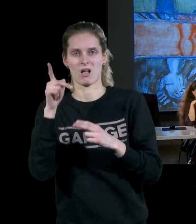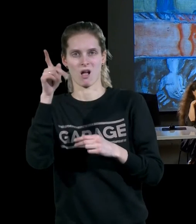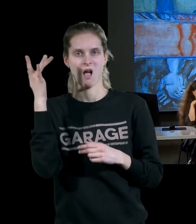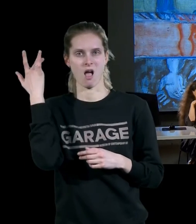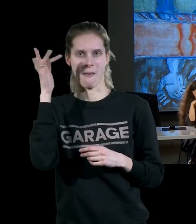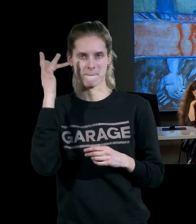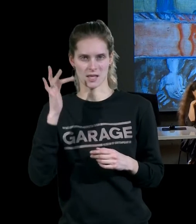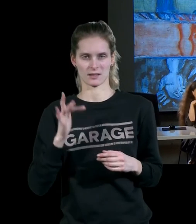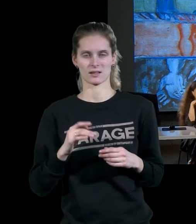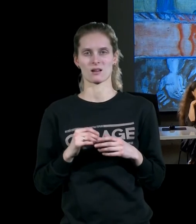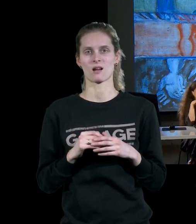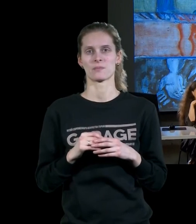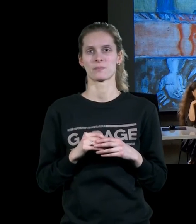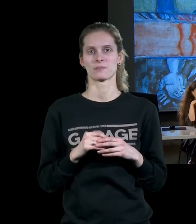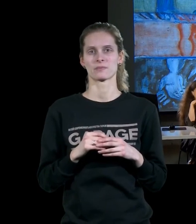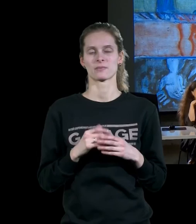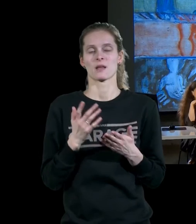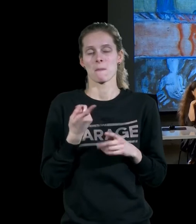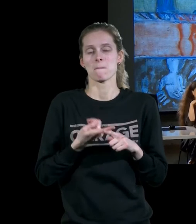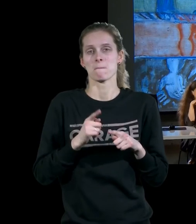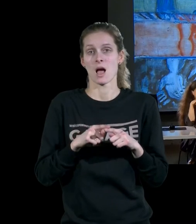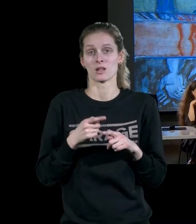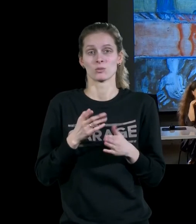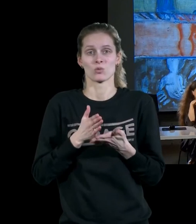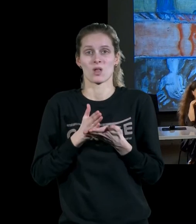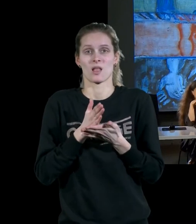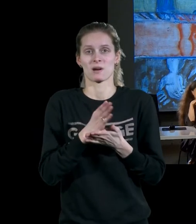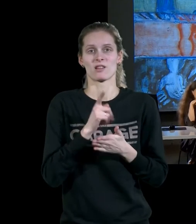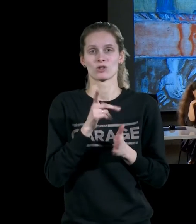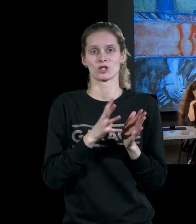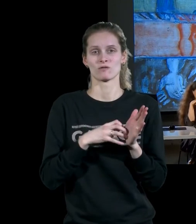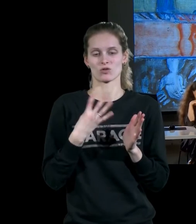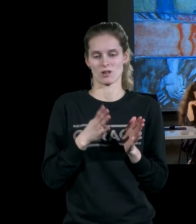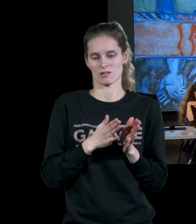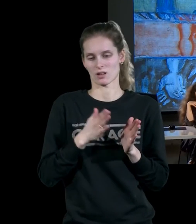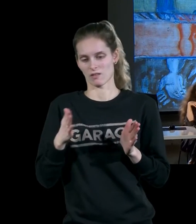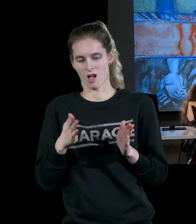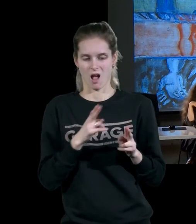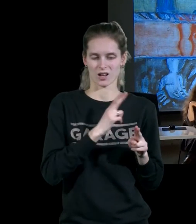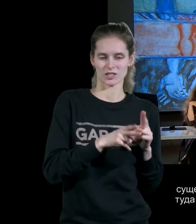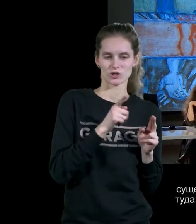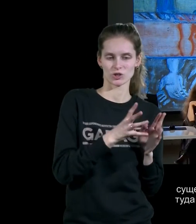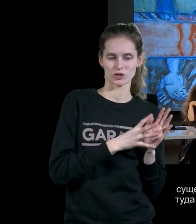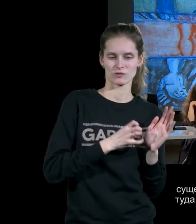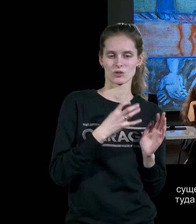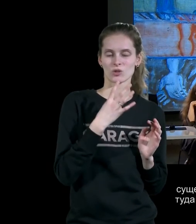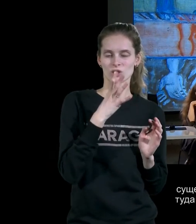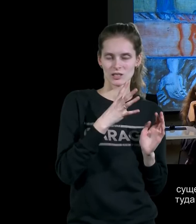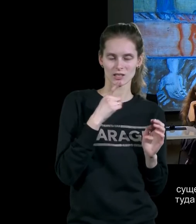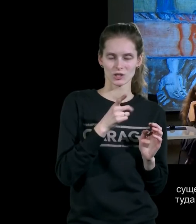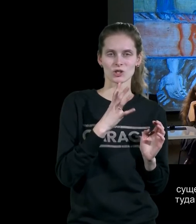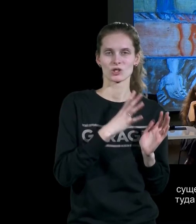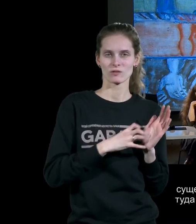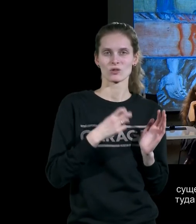как бы направление, течение, которое в 40-е годы, почти как в конце 30-х, 40-е годы существовало, в общем, в